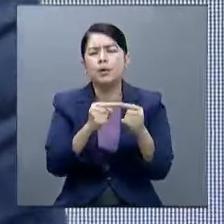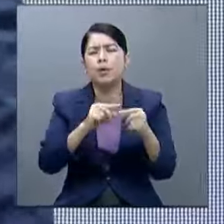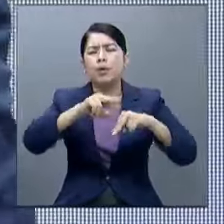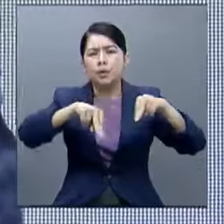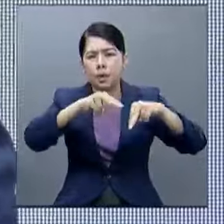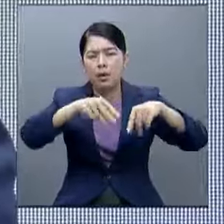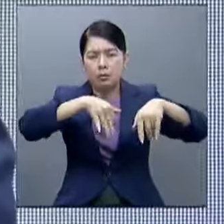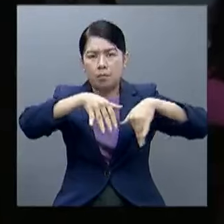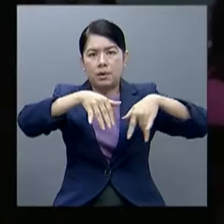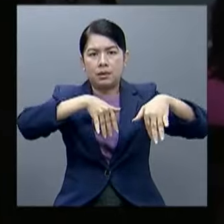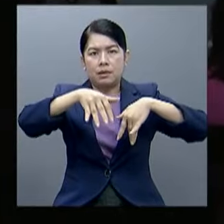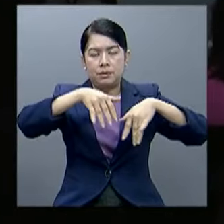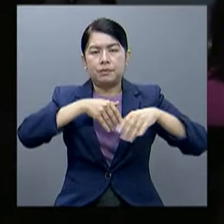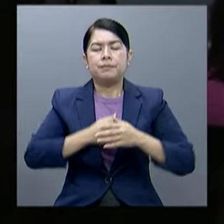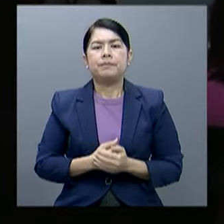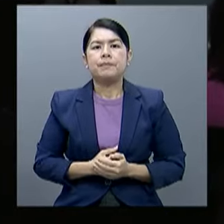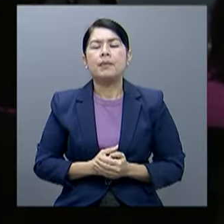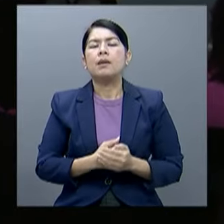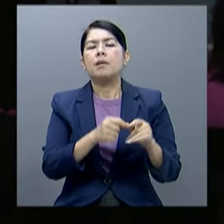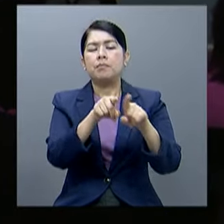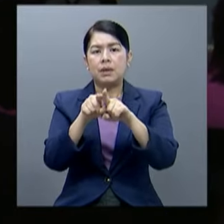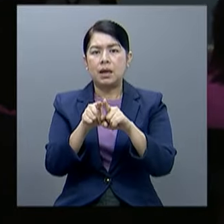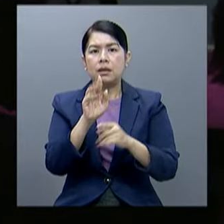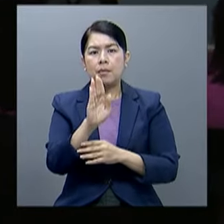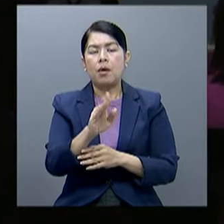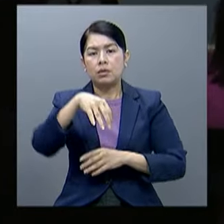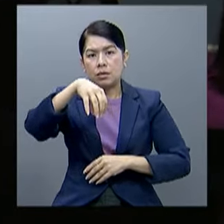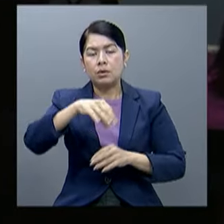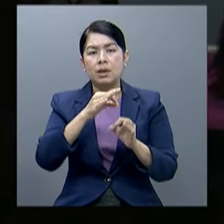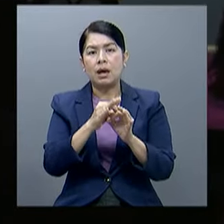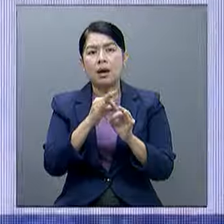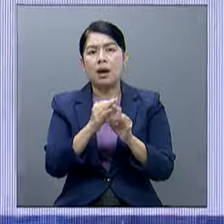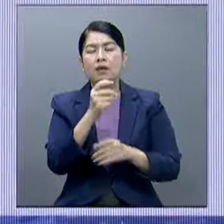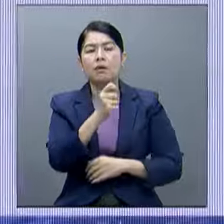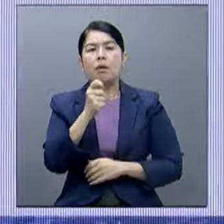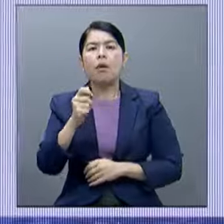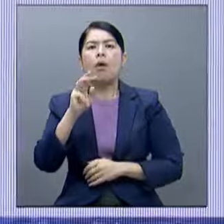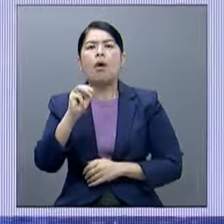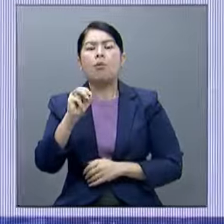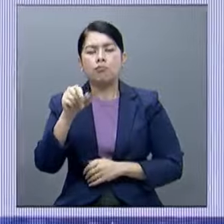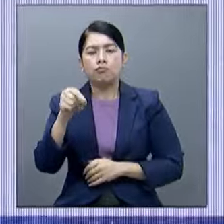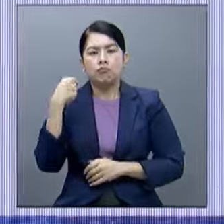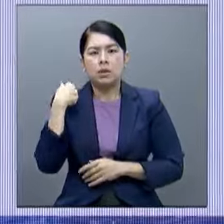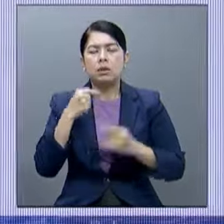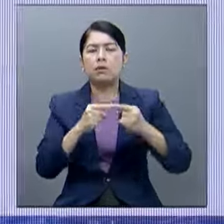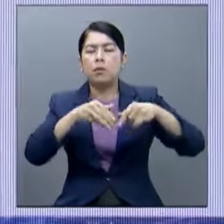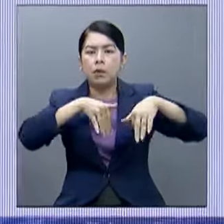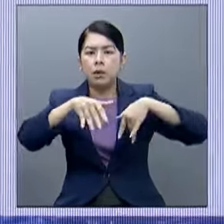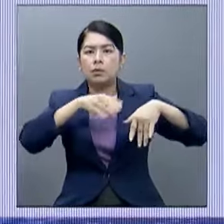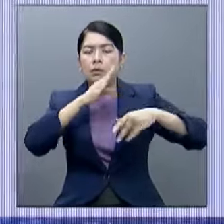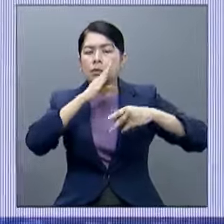กับประชาชนเช่นเดียวกับธนาคารออมสินก็ประกาศให้ลูกหนี้ที่ได้รับผลกระทบน้ำท่วมติดต่อ